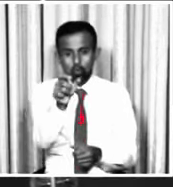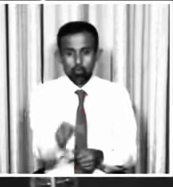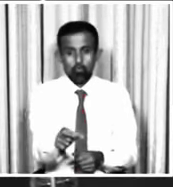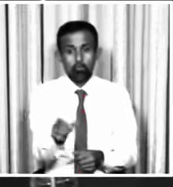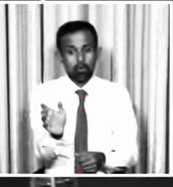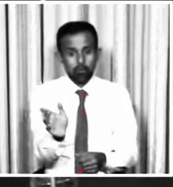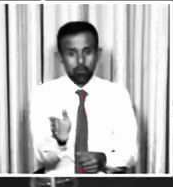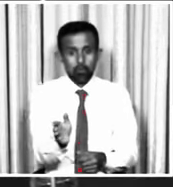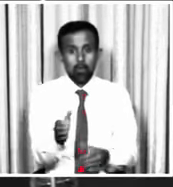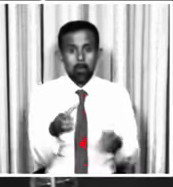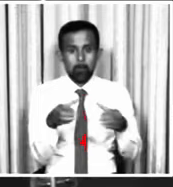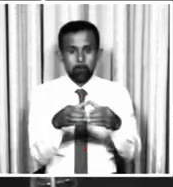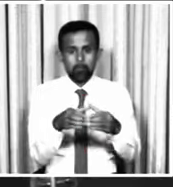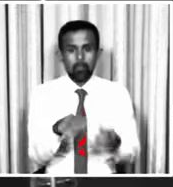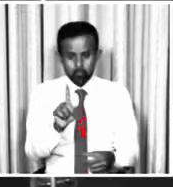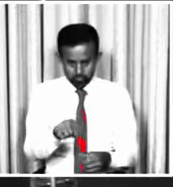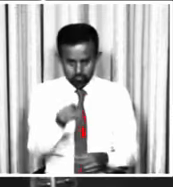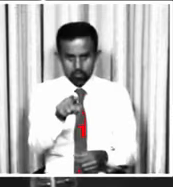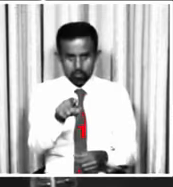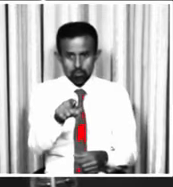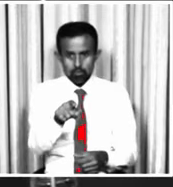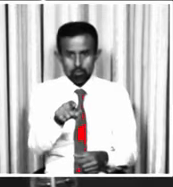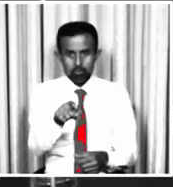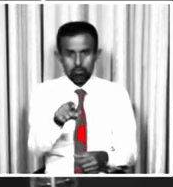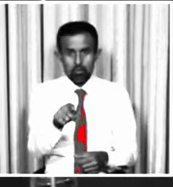ගියා පක්ෂයේ අනුමැතියෙන්ද ගියේ?